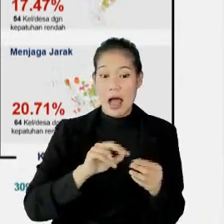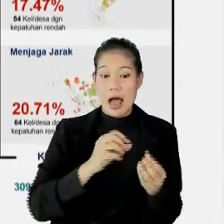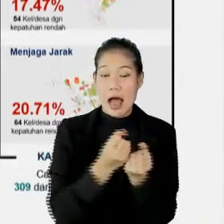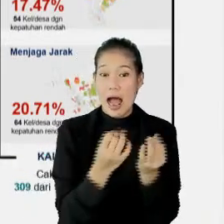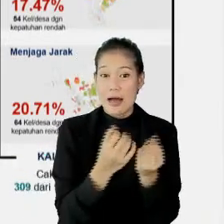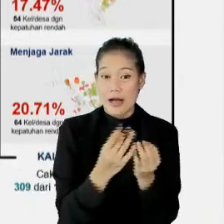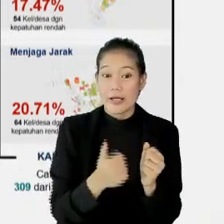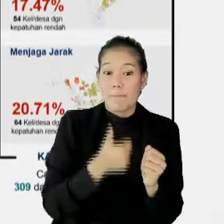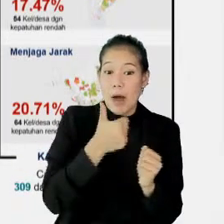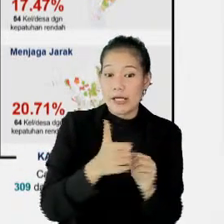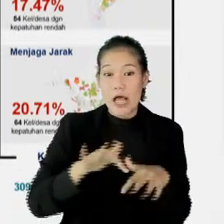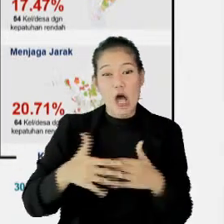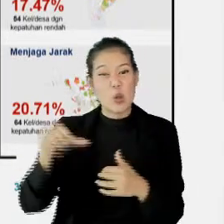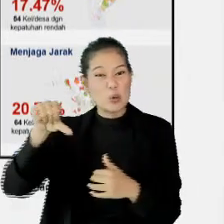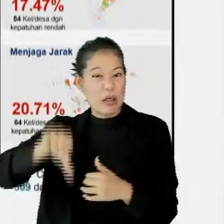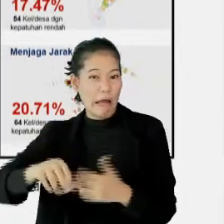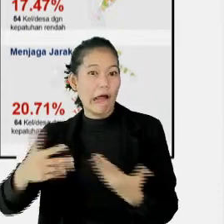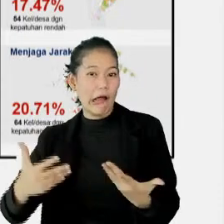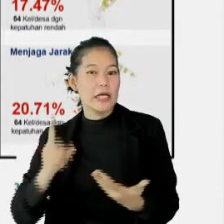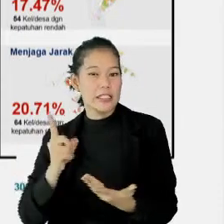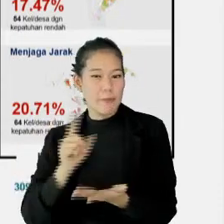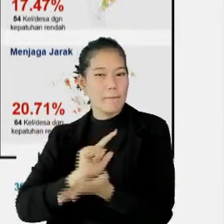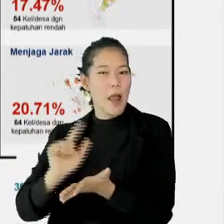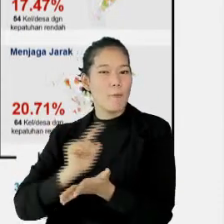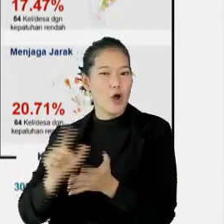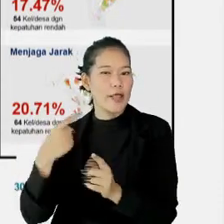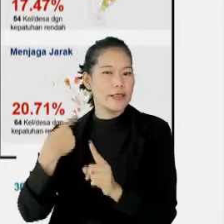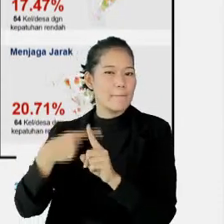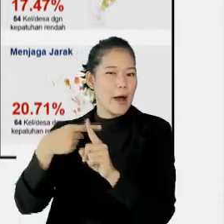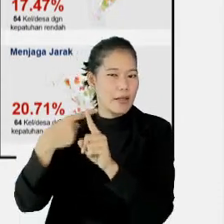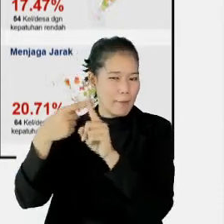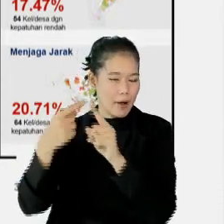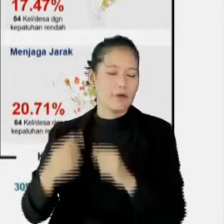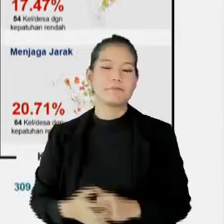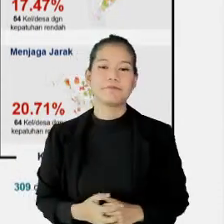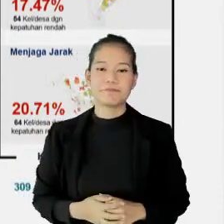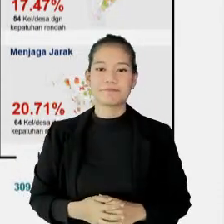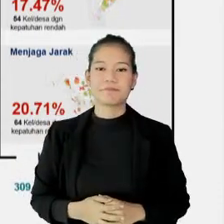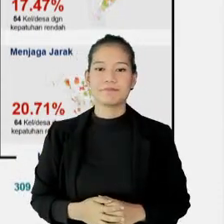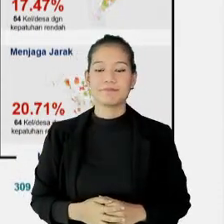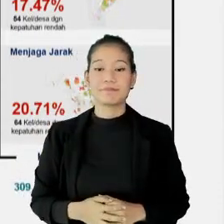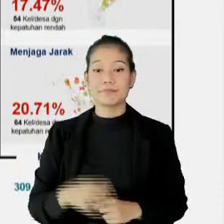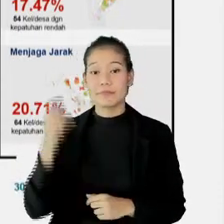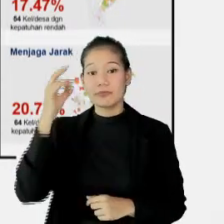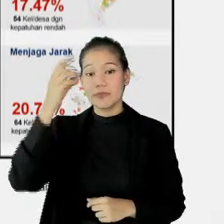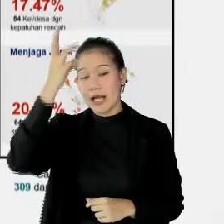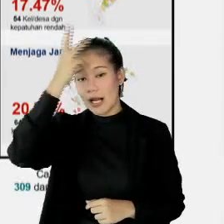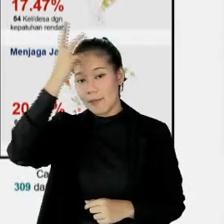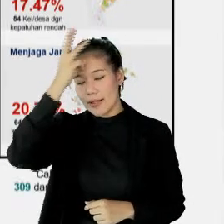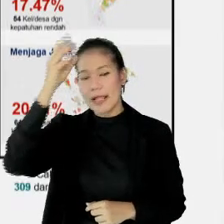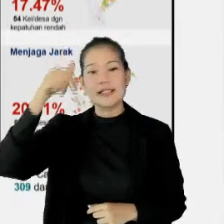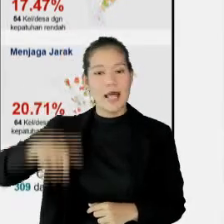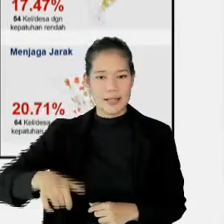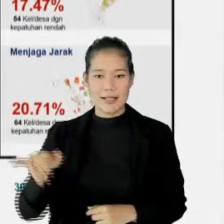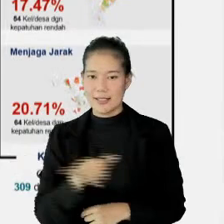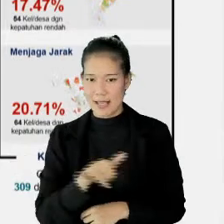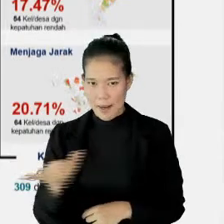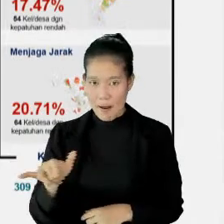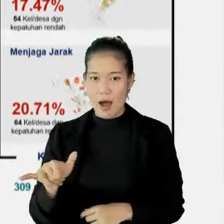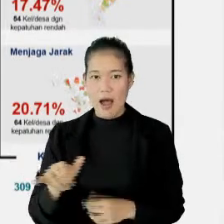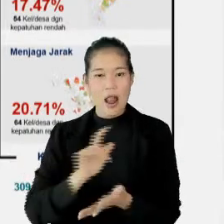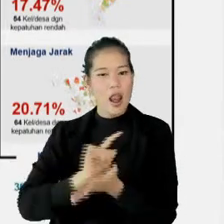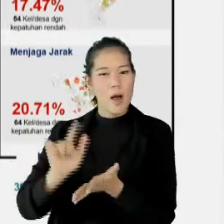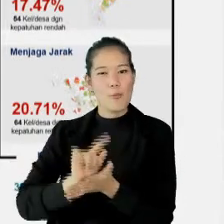atau menjadi lebih buruk dengan adanya pelaporan yang bertambah gitu ya di wilayah kelurahan dan desa. Kalimantan Selatan juga sama, ini di angka